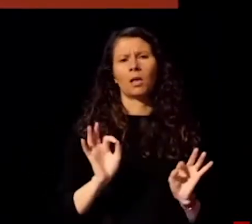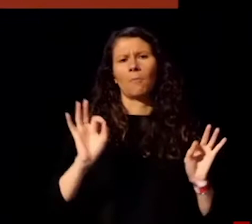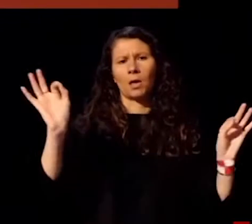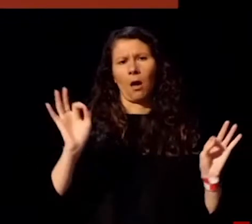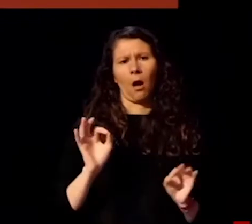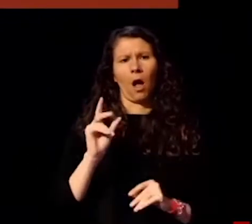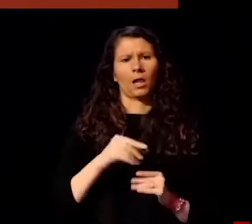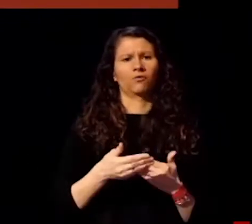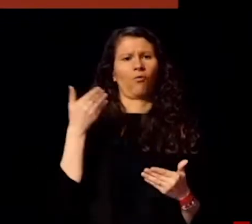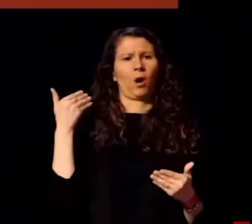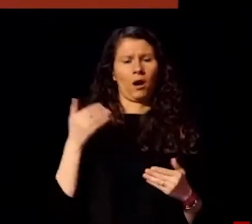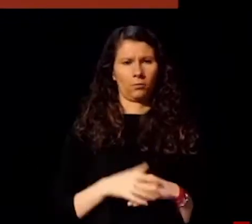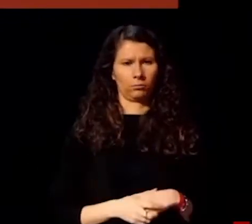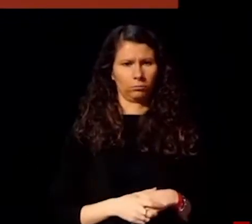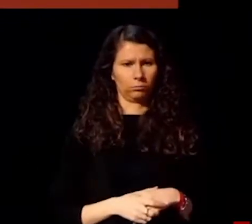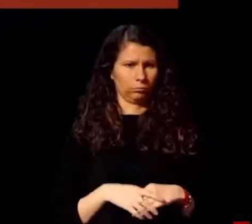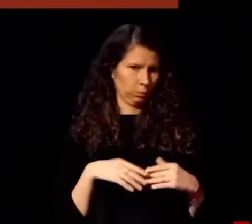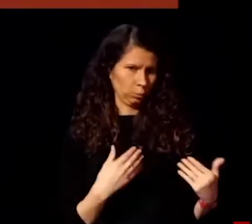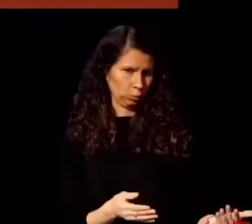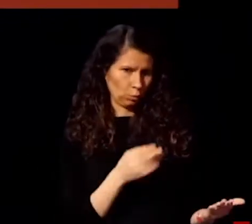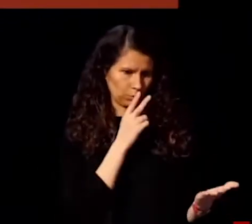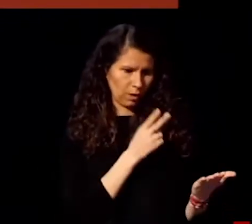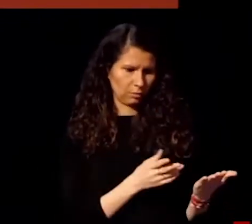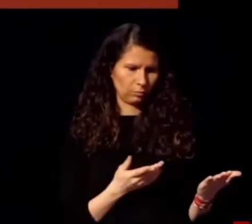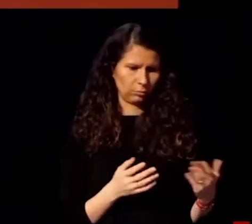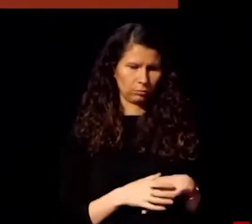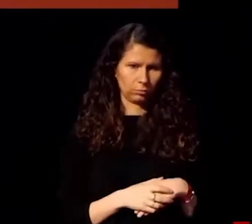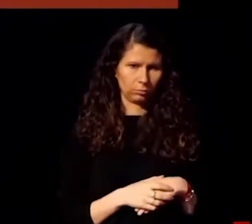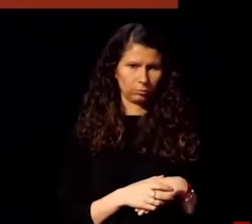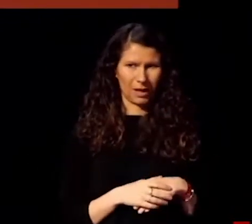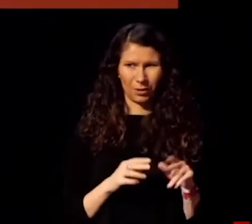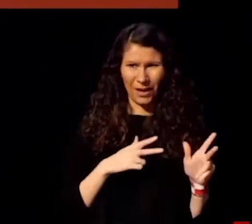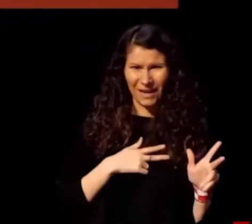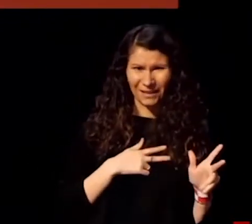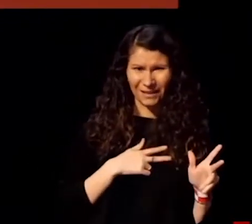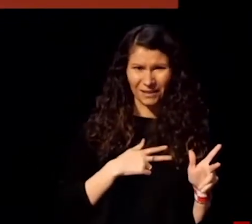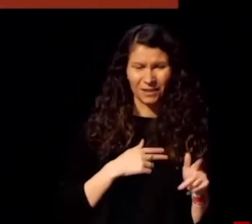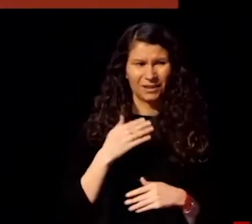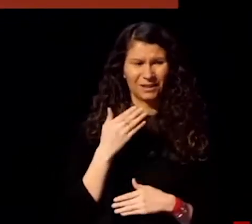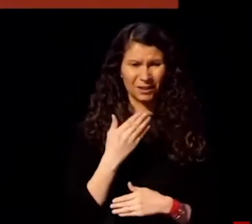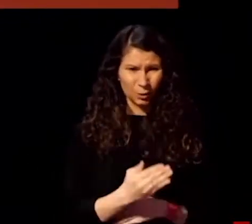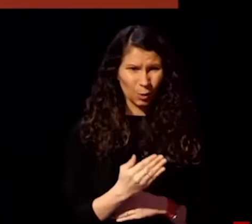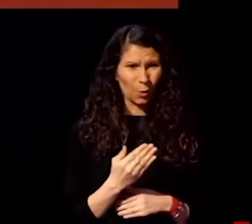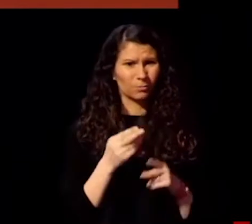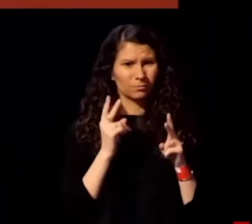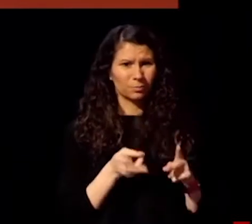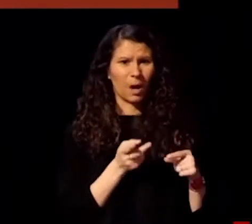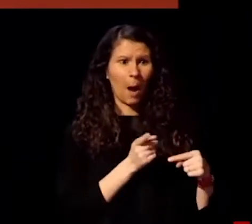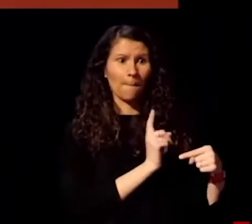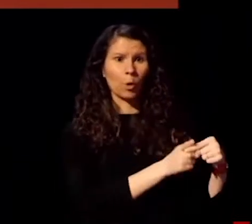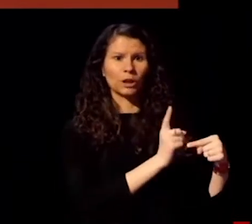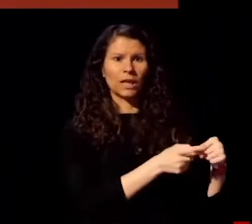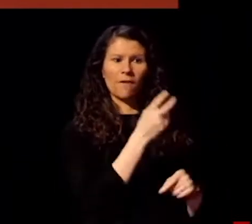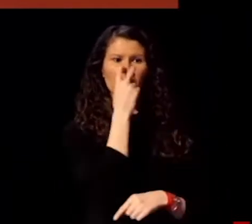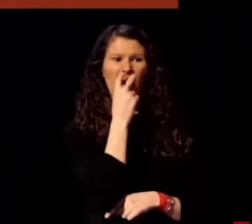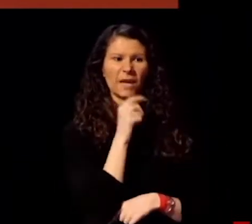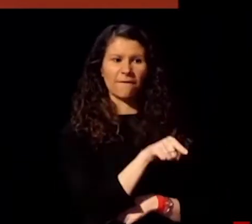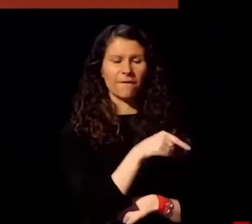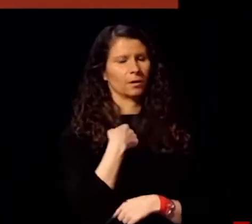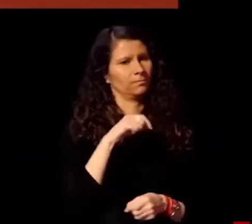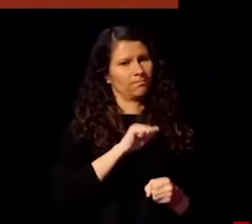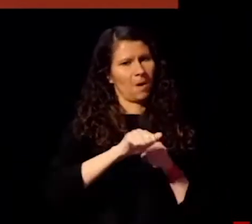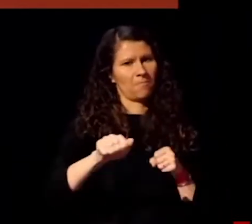vor dem mit verlaub soviel naivem optimismus widerspreche ich heftig